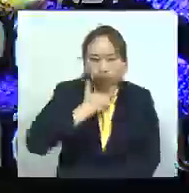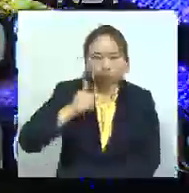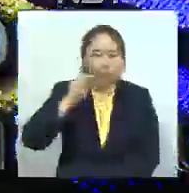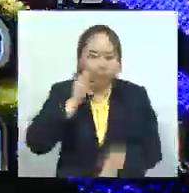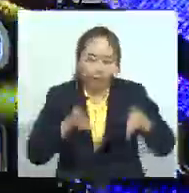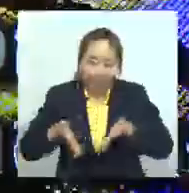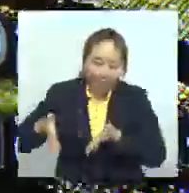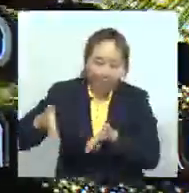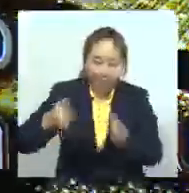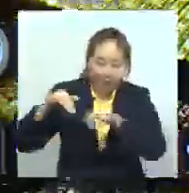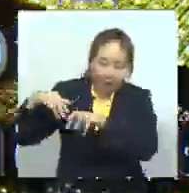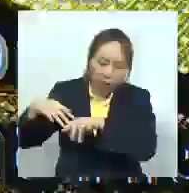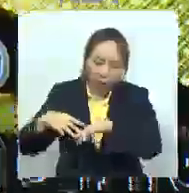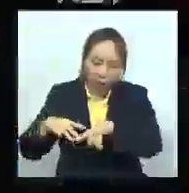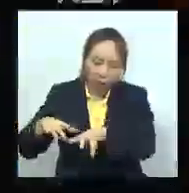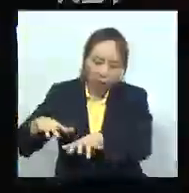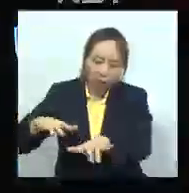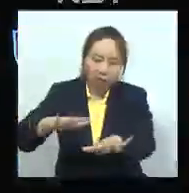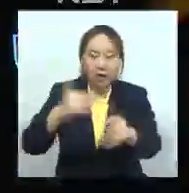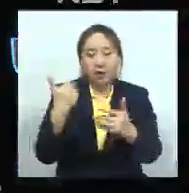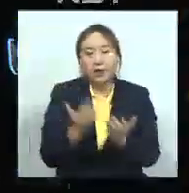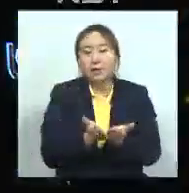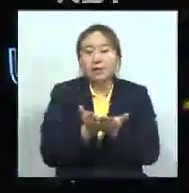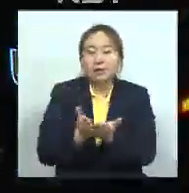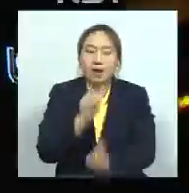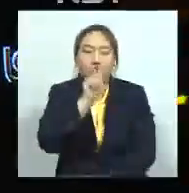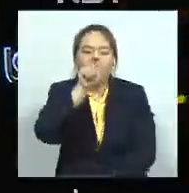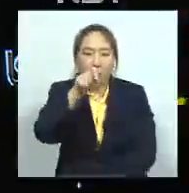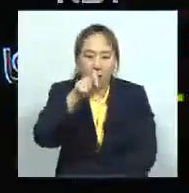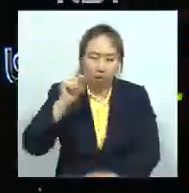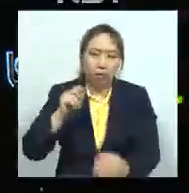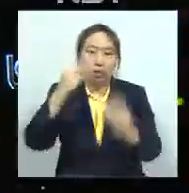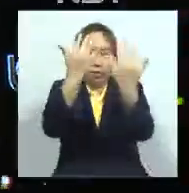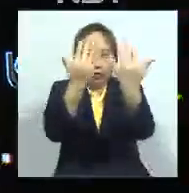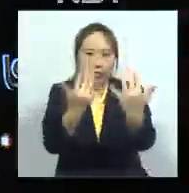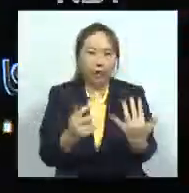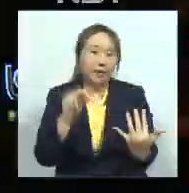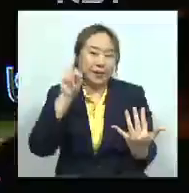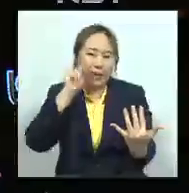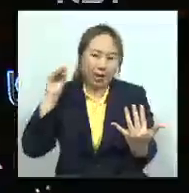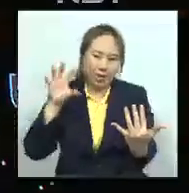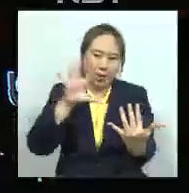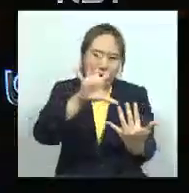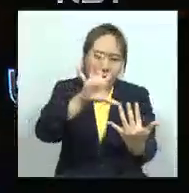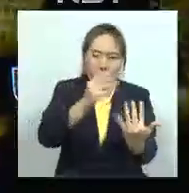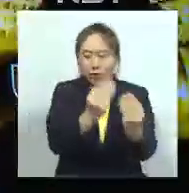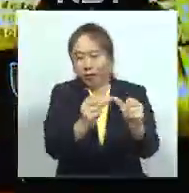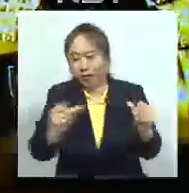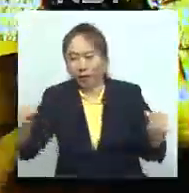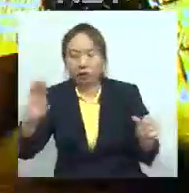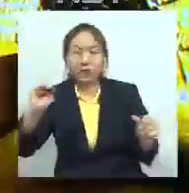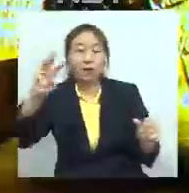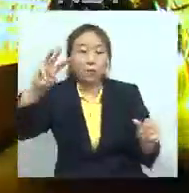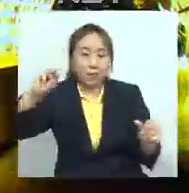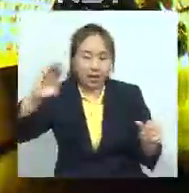ำแห่งชีวิตฉายภาพเรือพระที่นั่งสุพรรณหงส์ผ่านเทคนิคม่านน้ำและน้ำพุความยาวกว่า40เมตรและจะมีการประดับ